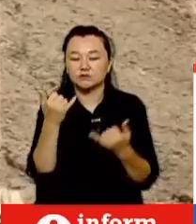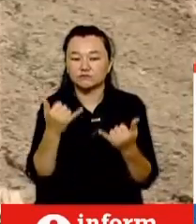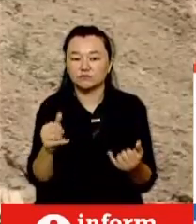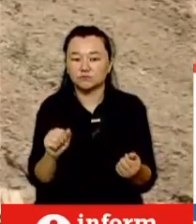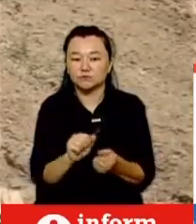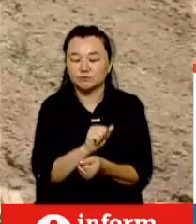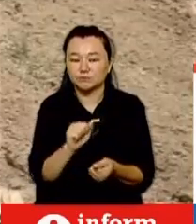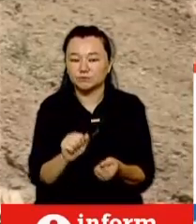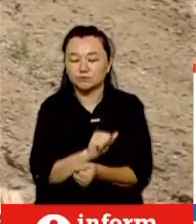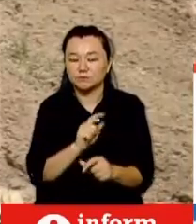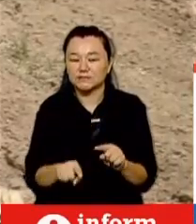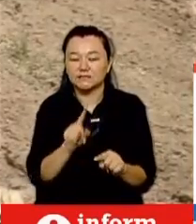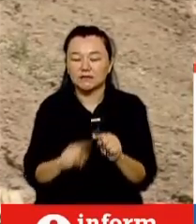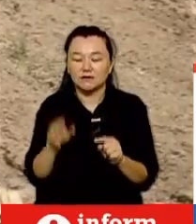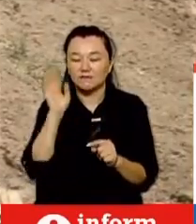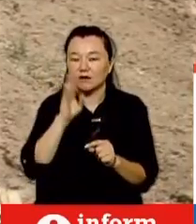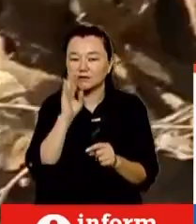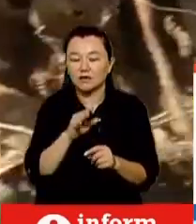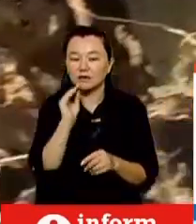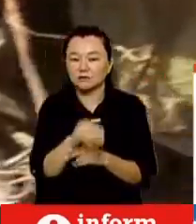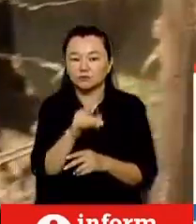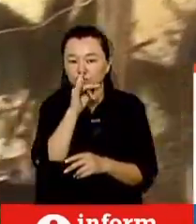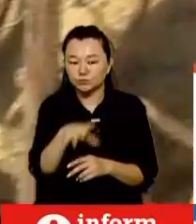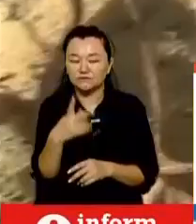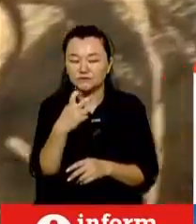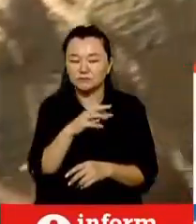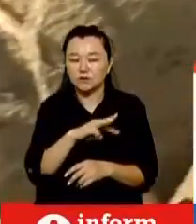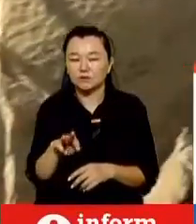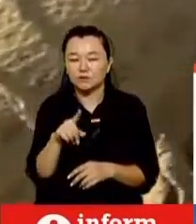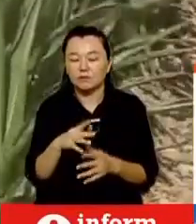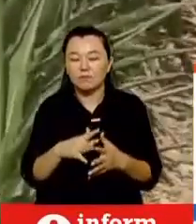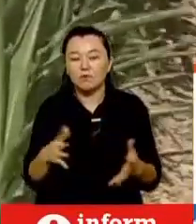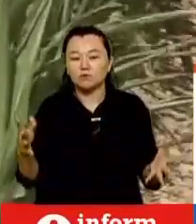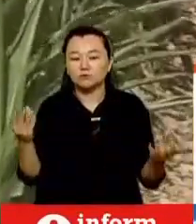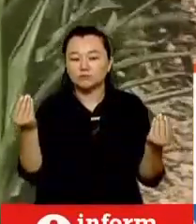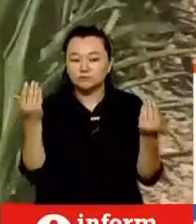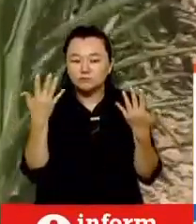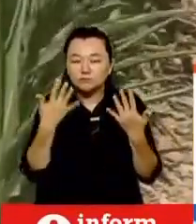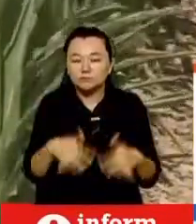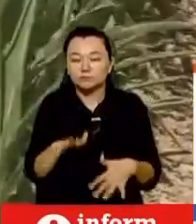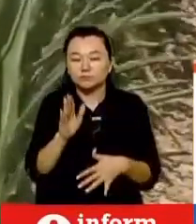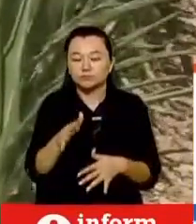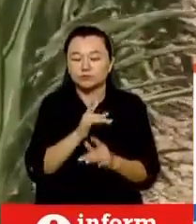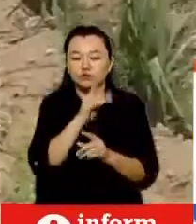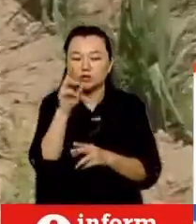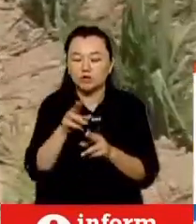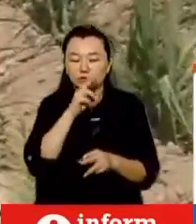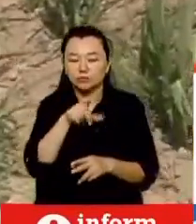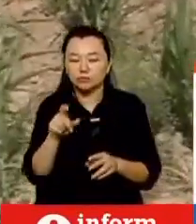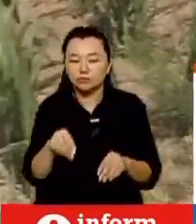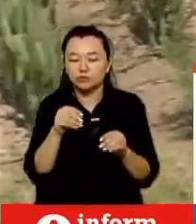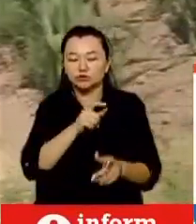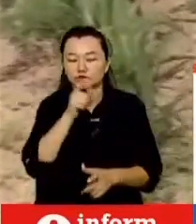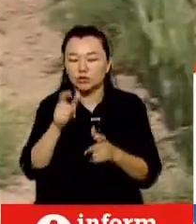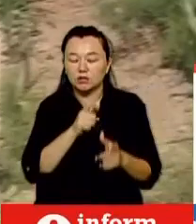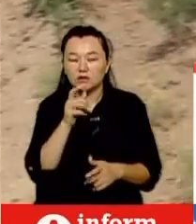қурап барады. Тез арада тіршілік көзі жетпесе 200 миллион теңгеден артық шығынға бататын түріміз бар дейді диқандар. Осылай деп шырылдаған